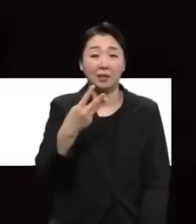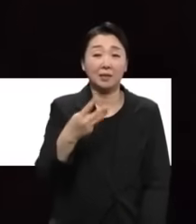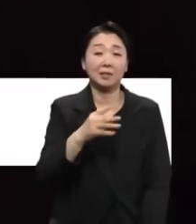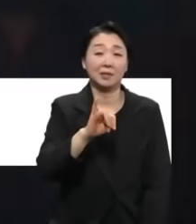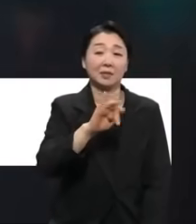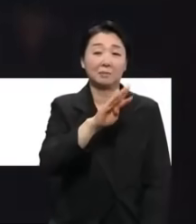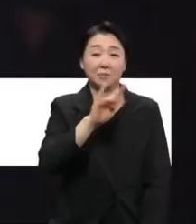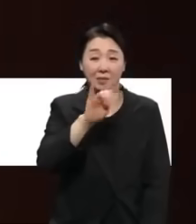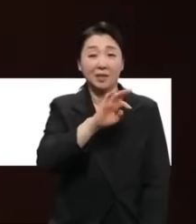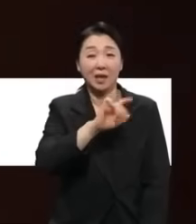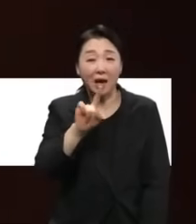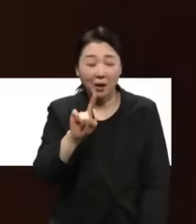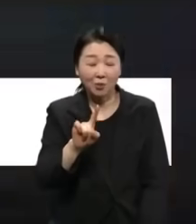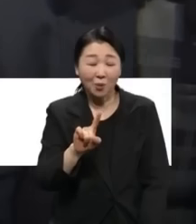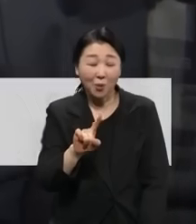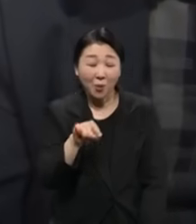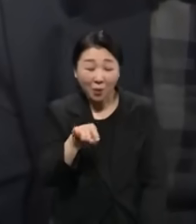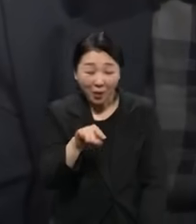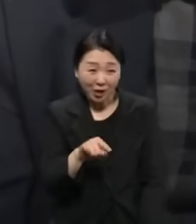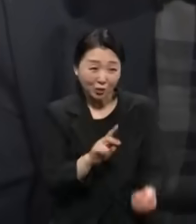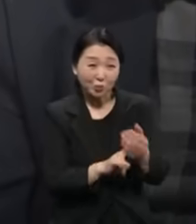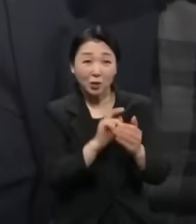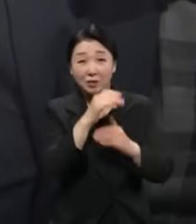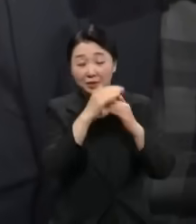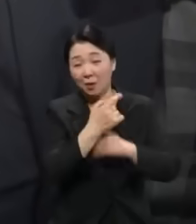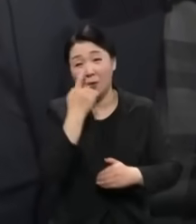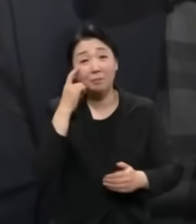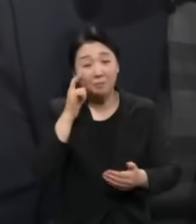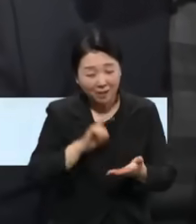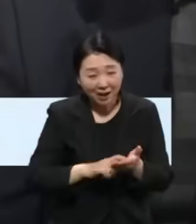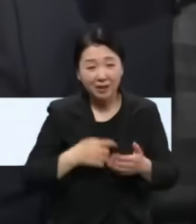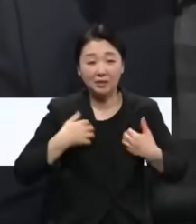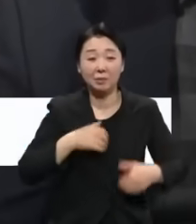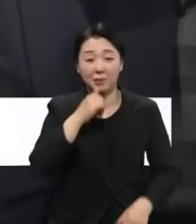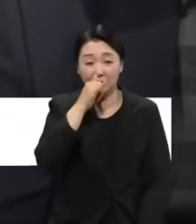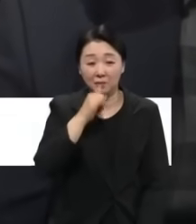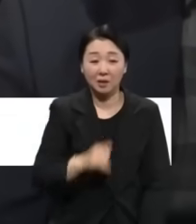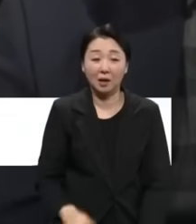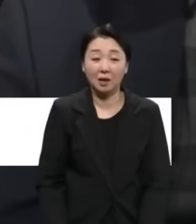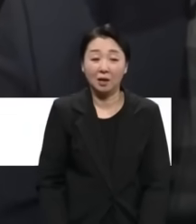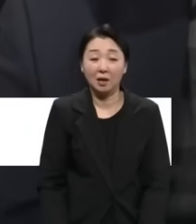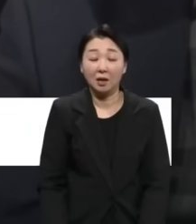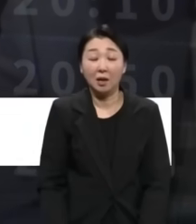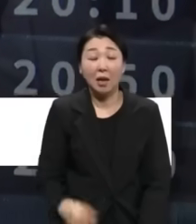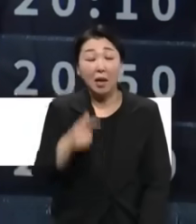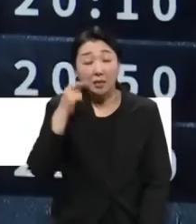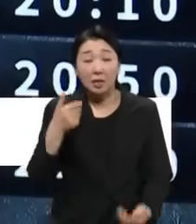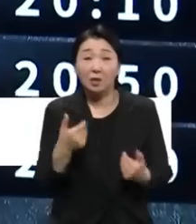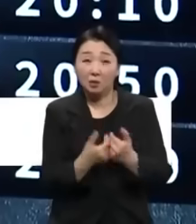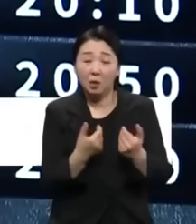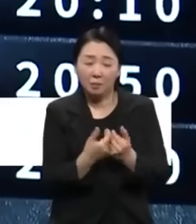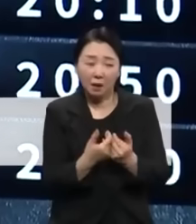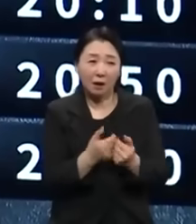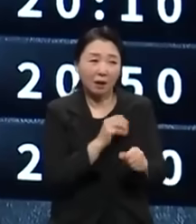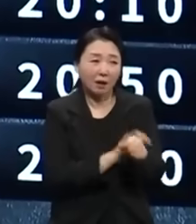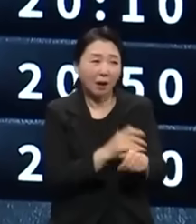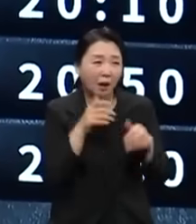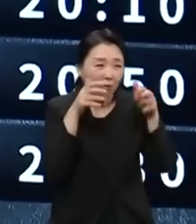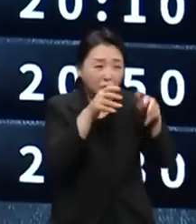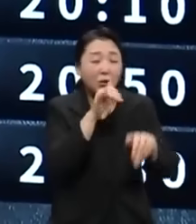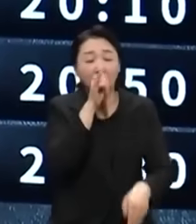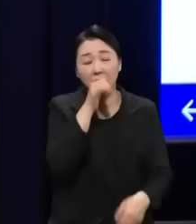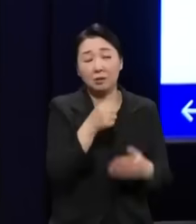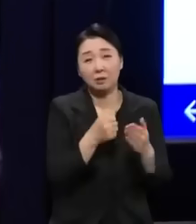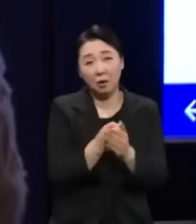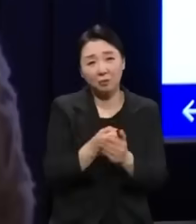그런 메타포들을 좀 찾아내는 재미. 반일주의를 부추기는 파묘에 좌파들이 몰리고 있다는 주장이 나오면서 영화를 정파적으로